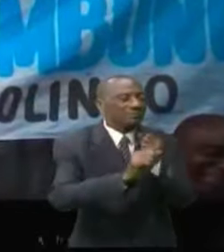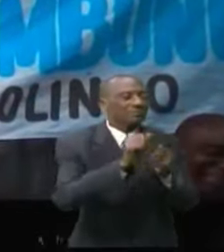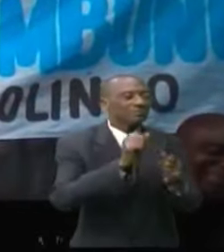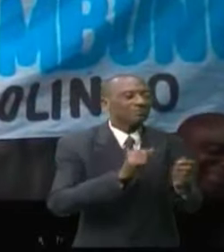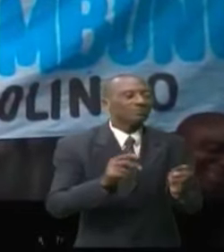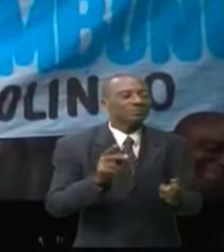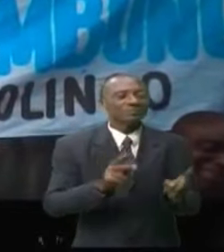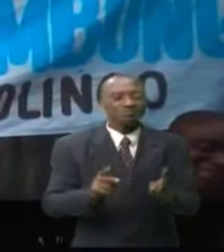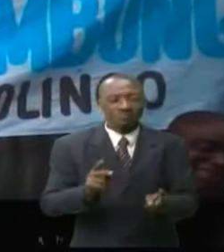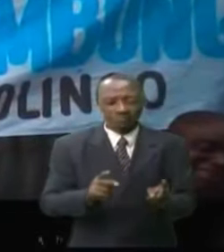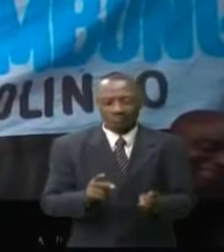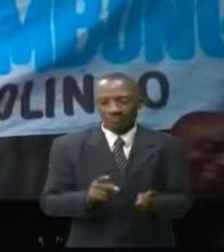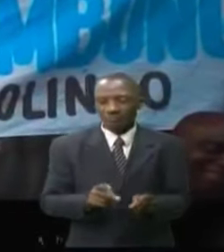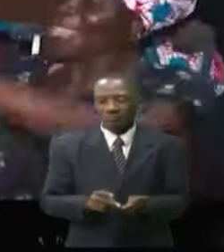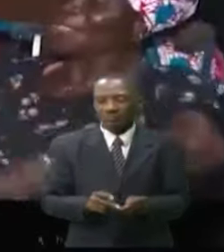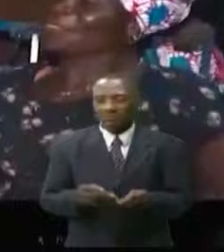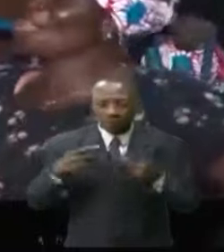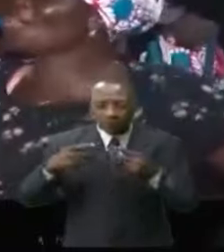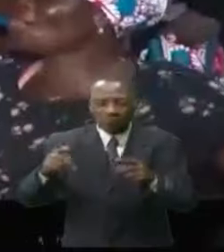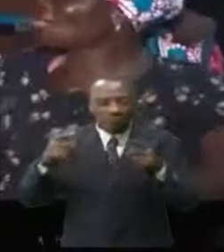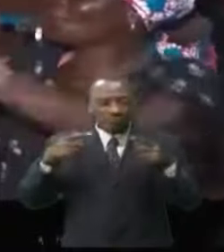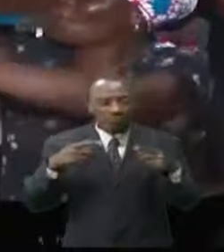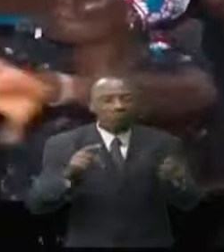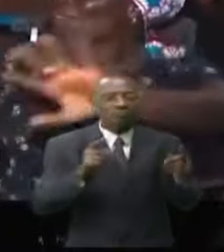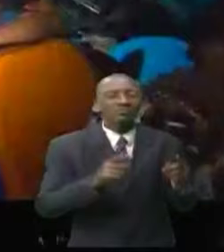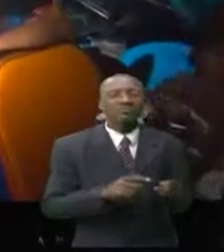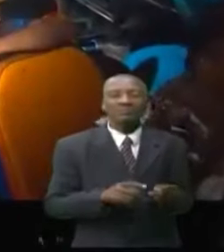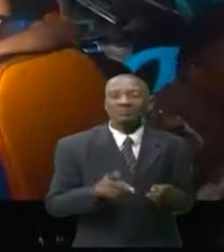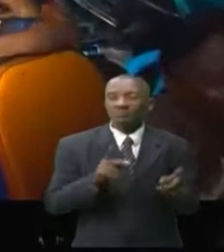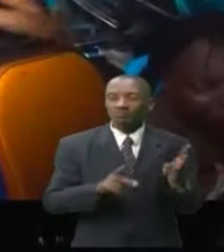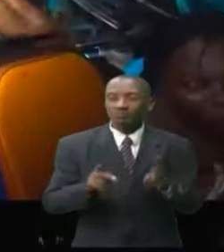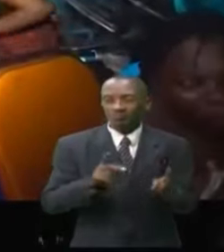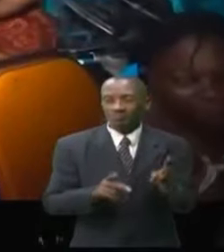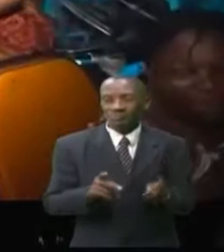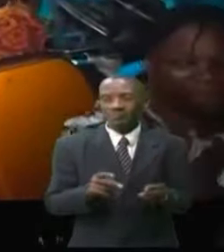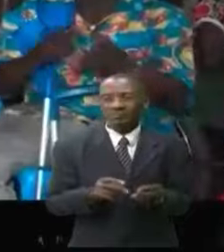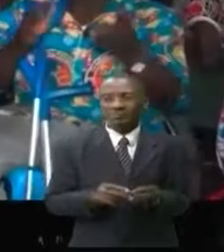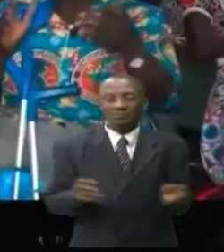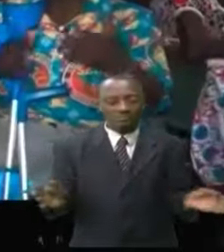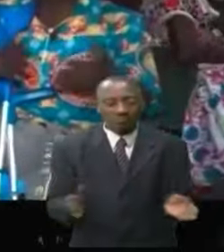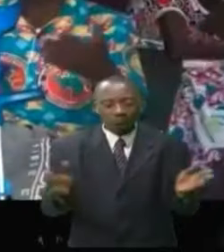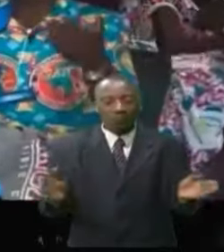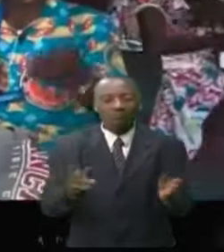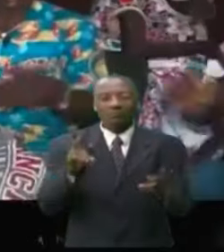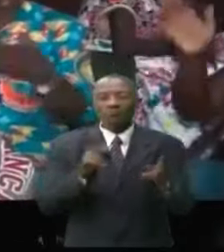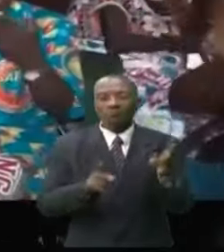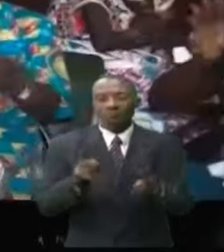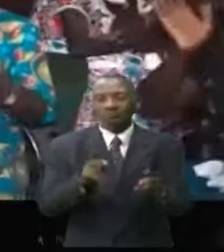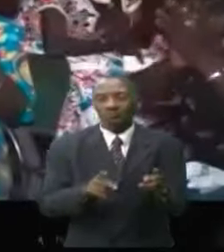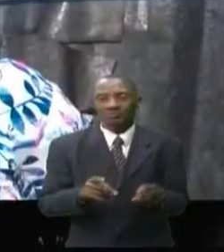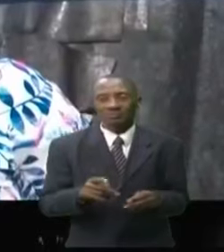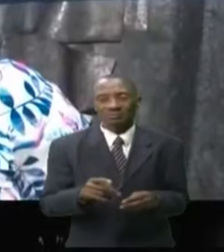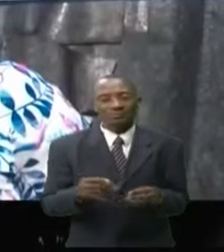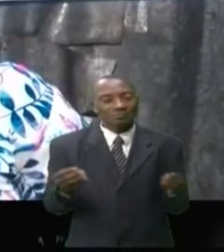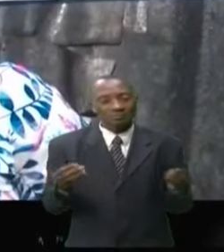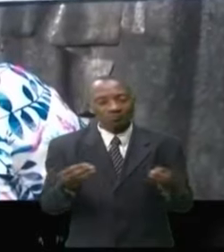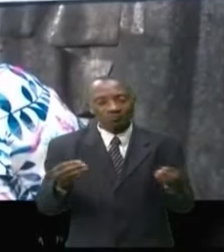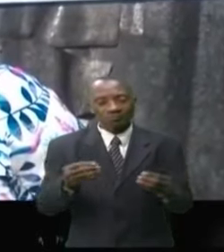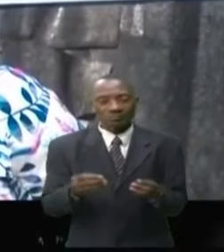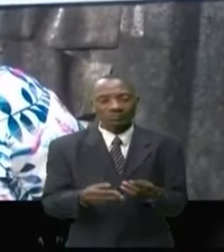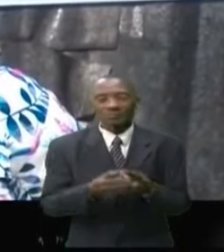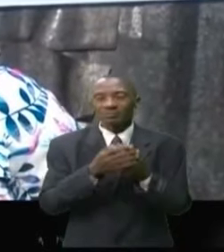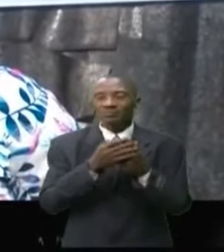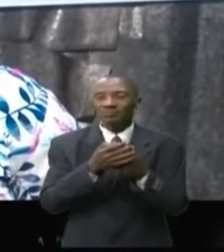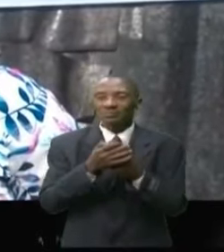a effectué le weekend dernier une série des enseignements citoyens précisément sous l'attitude à adopter avant pendant et après les échéances électorales